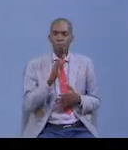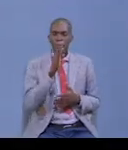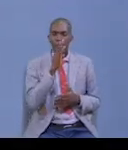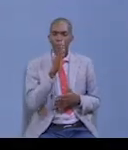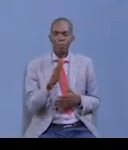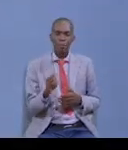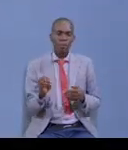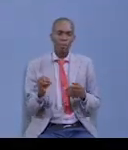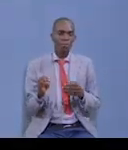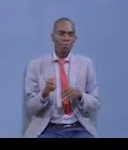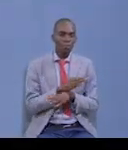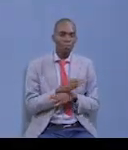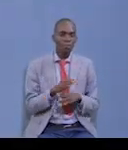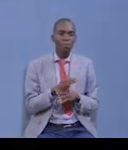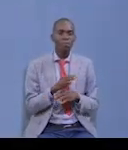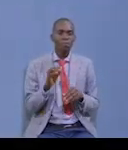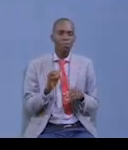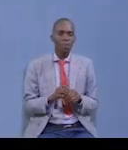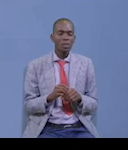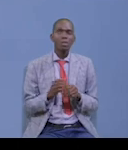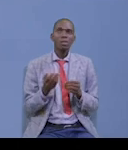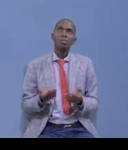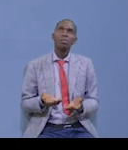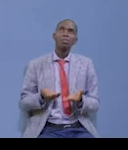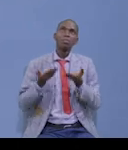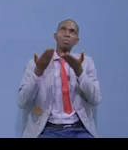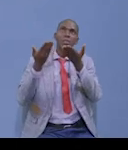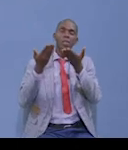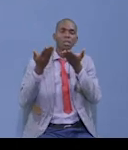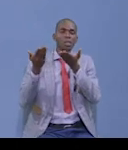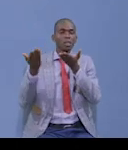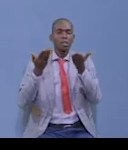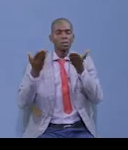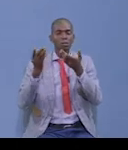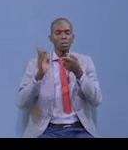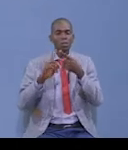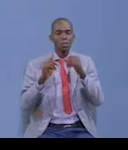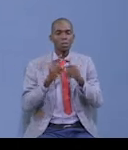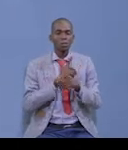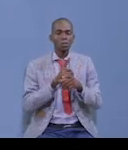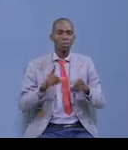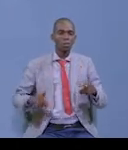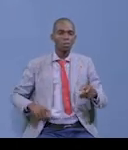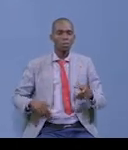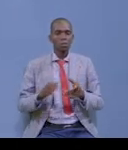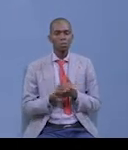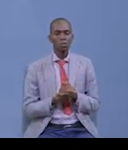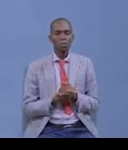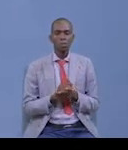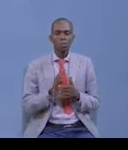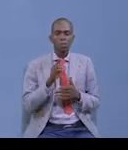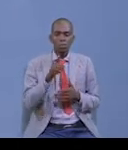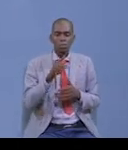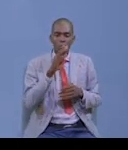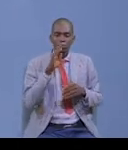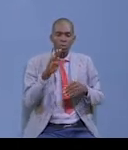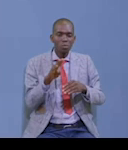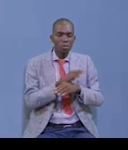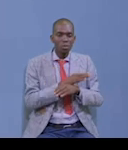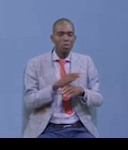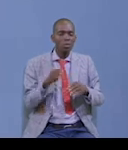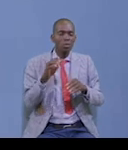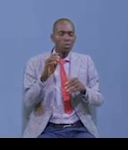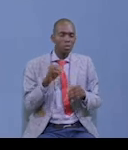in service unto the Lord. దేవునికి సేవ చేయడంలో మీ సమయం అంతా పూర్తిగా ఆక్రమించబడి ఉండాలి. Occupy in service in